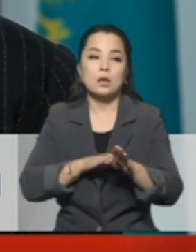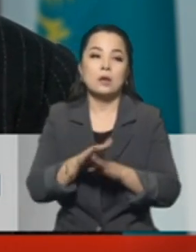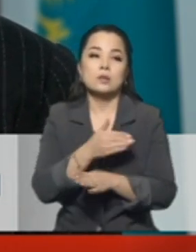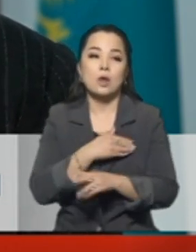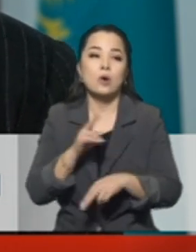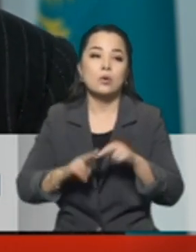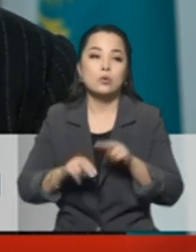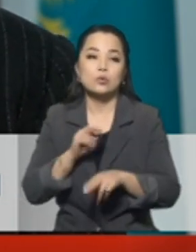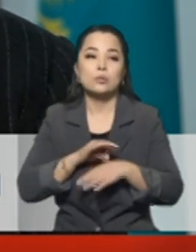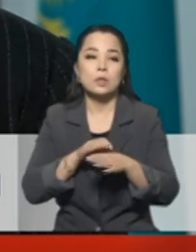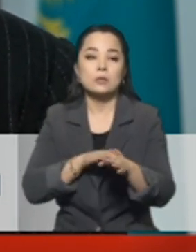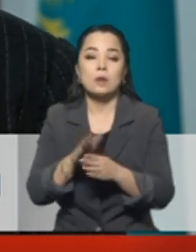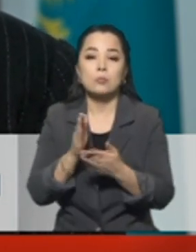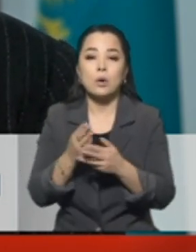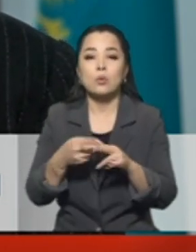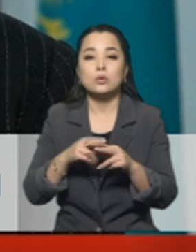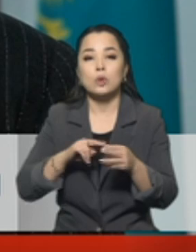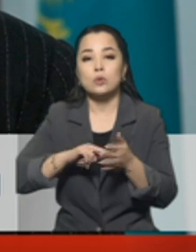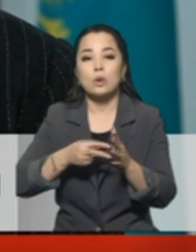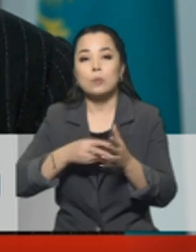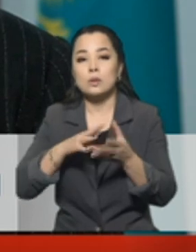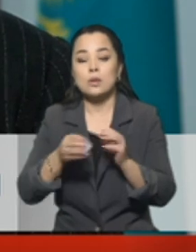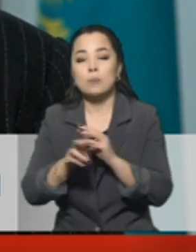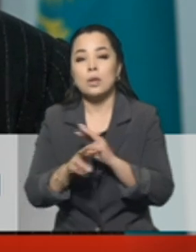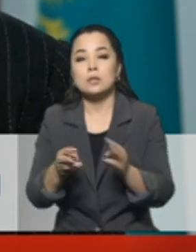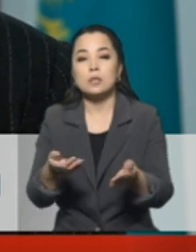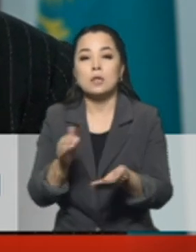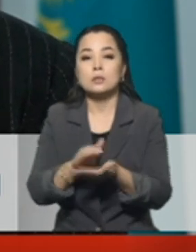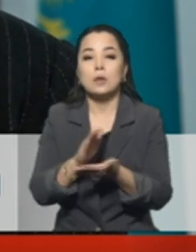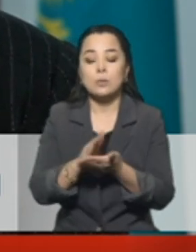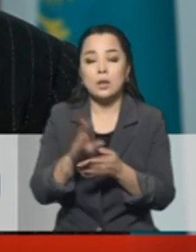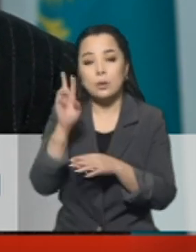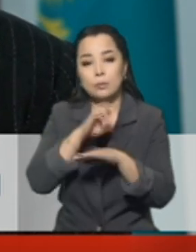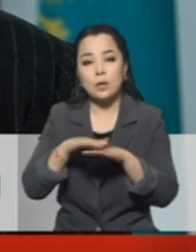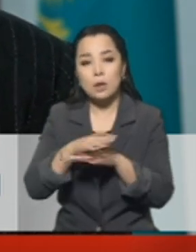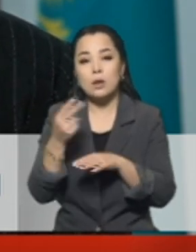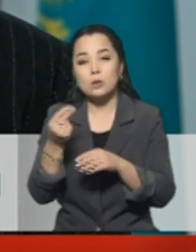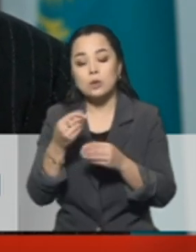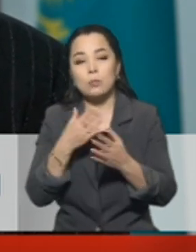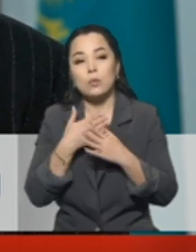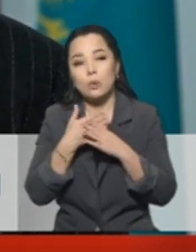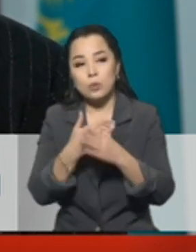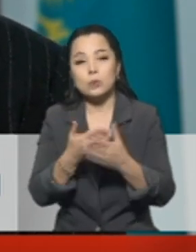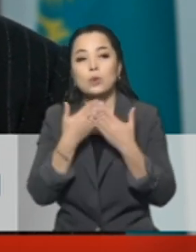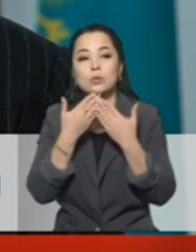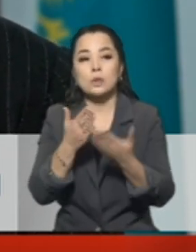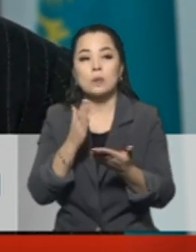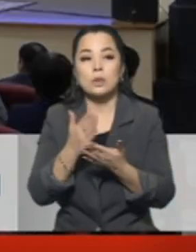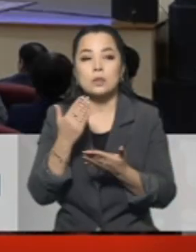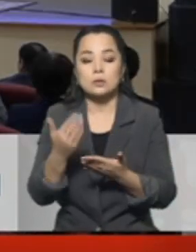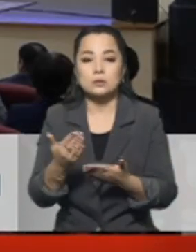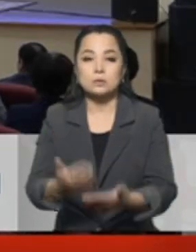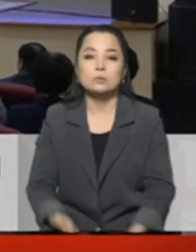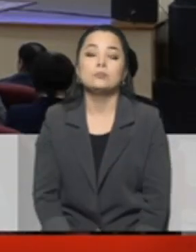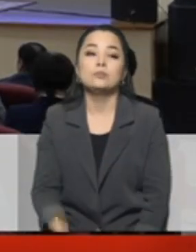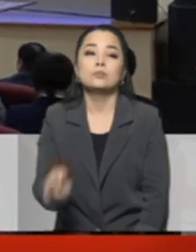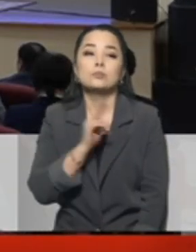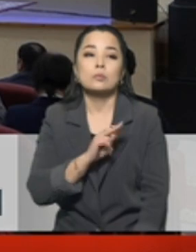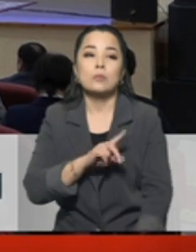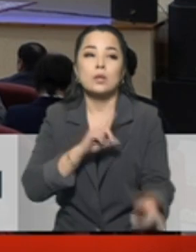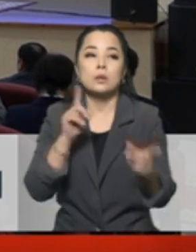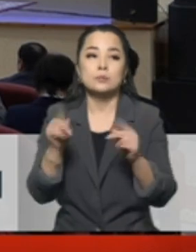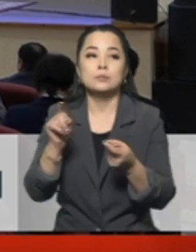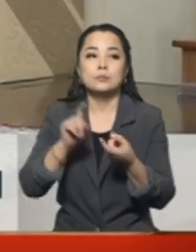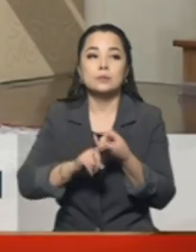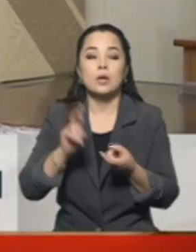құрылыс жұмыстары жүріп жатыр. Осы жобамызды министрге таныстырдық. Мемлекеттен қаржылай қолдау көрсетілетінін жеткізді. Жұмыс сапары